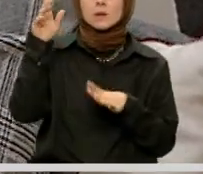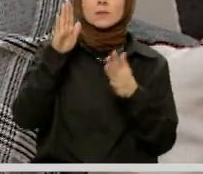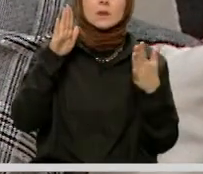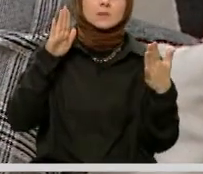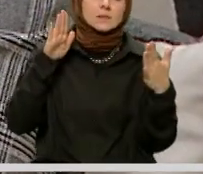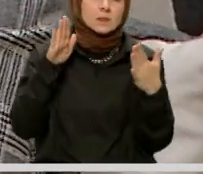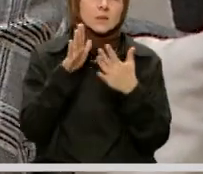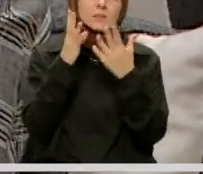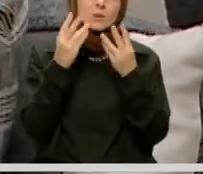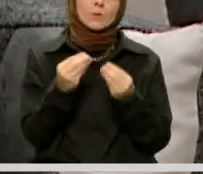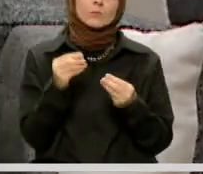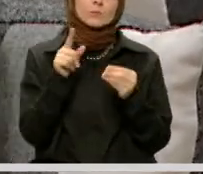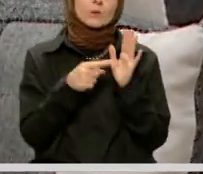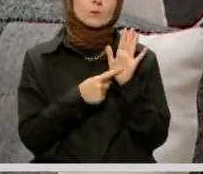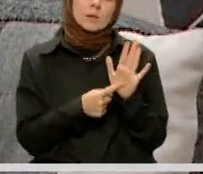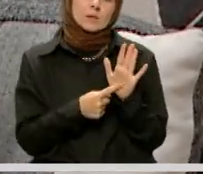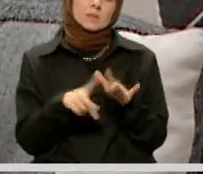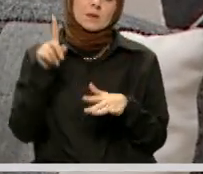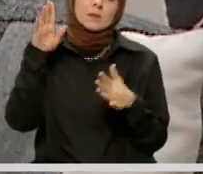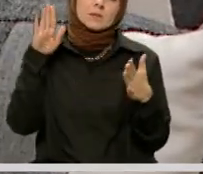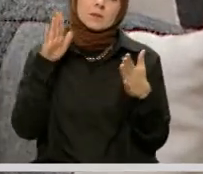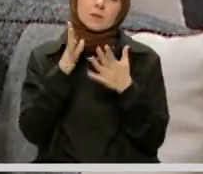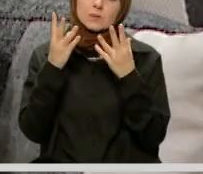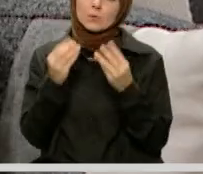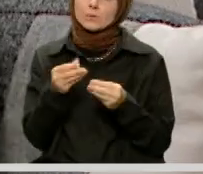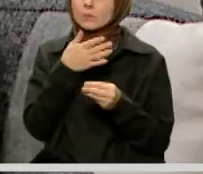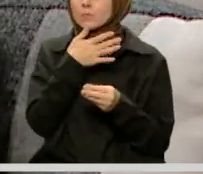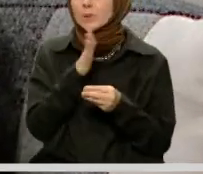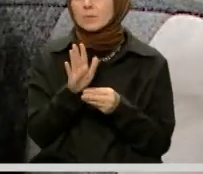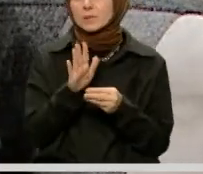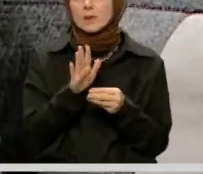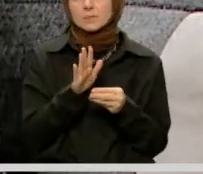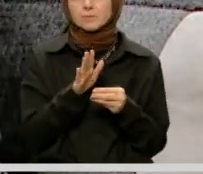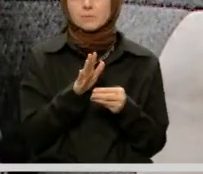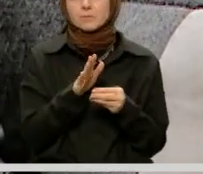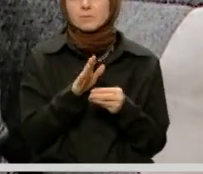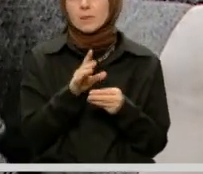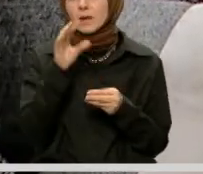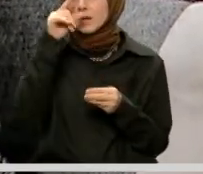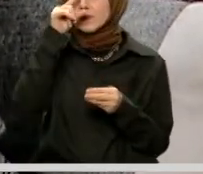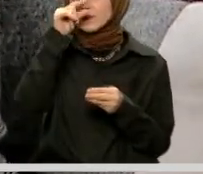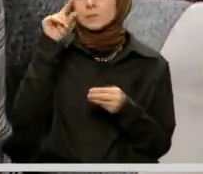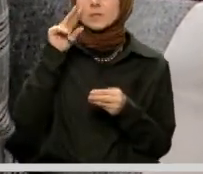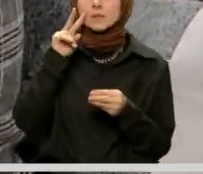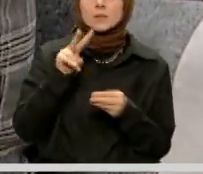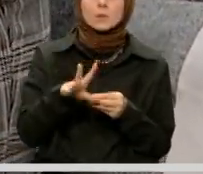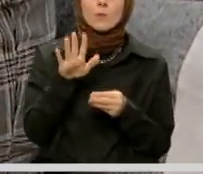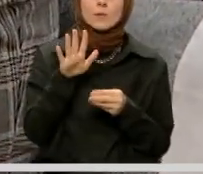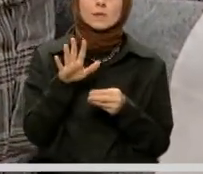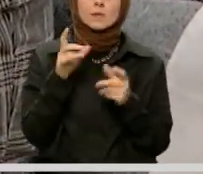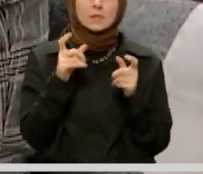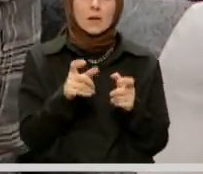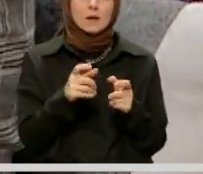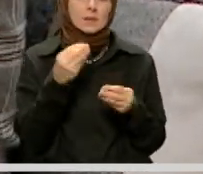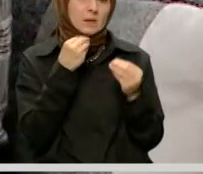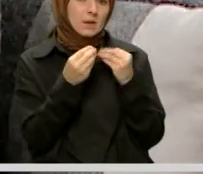bir göstergesi. Allah'ın huzurunda olduğunu bilmesen kenara çekilir, yersin, kimsenin içersin. Görmediği yerde yer içersin. O yüzden Allah